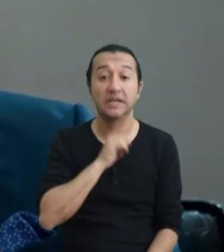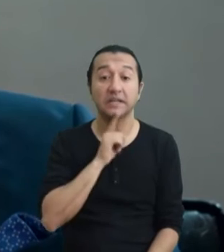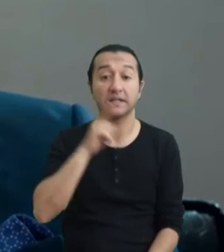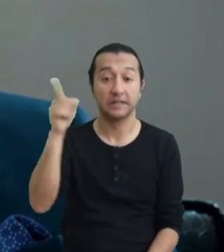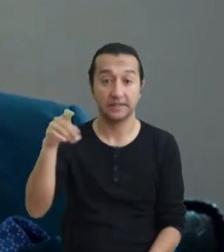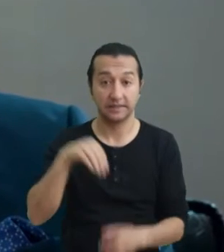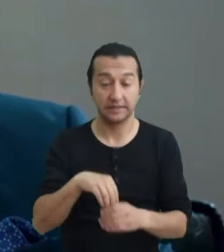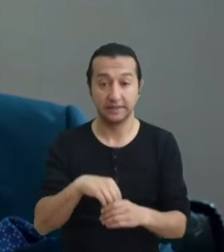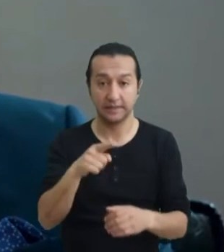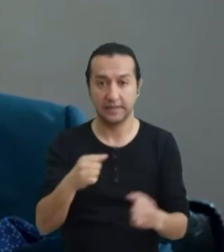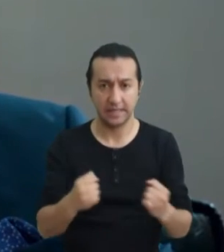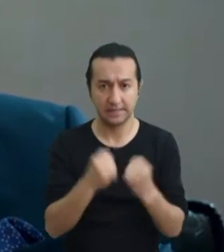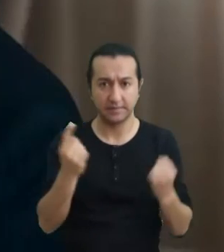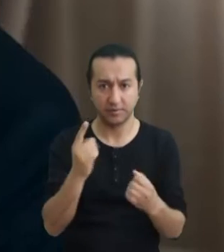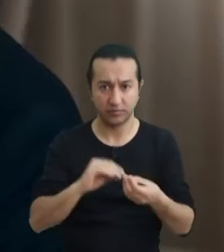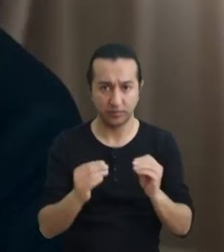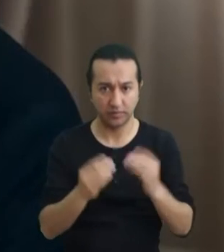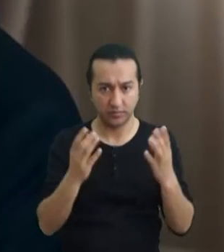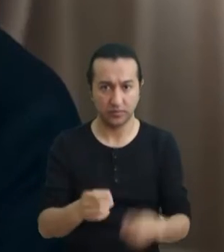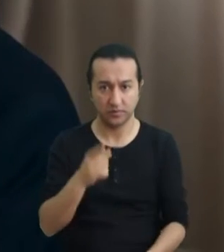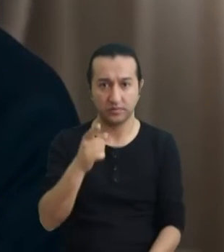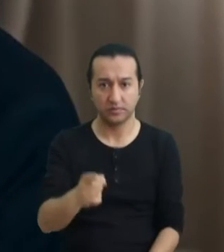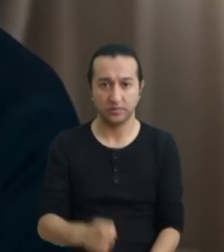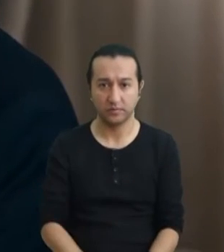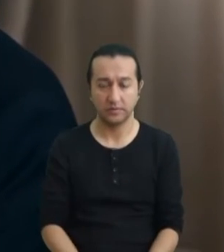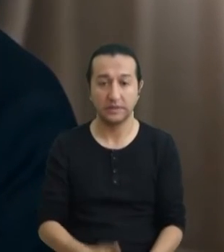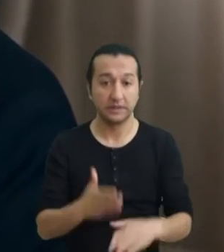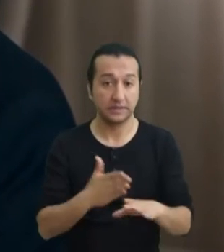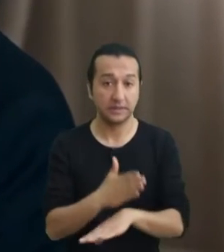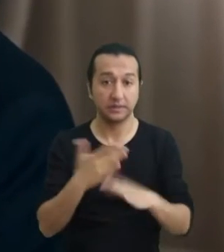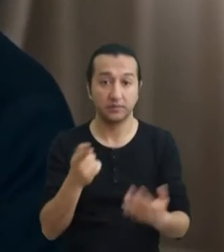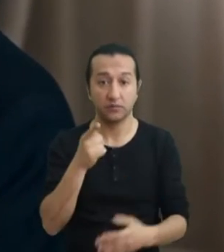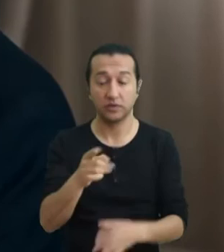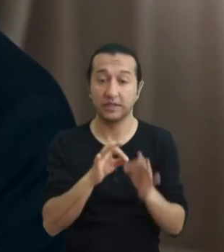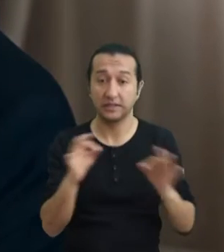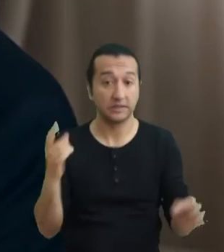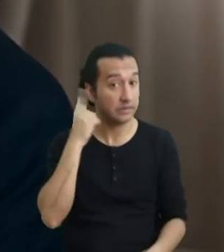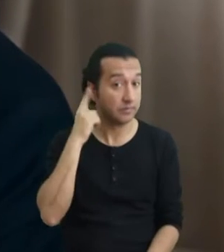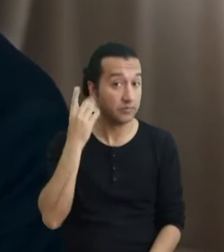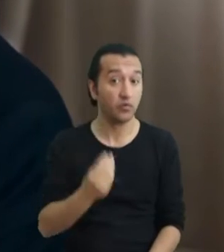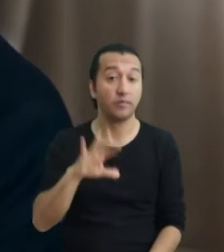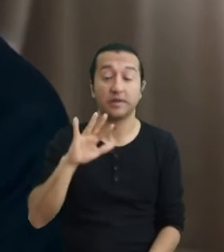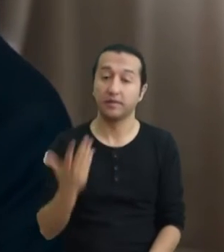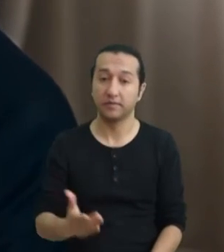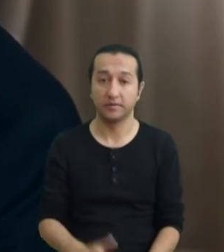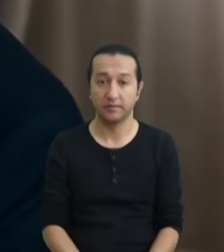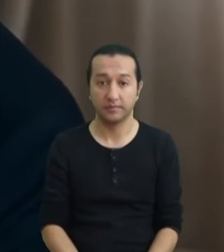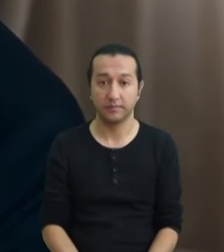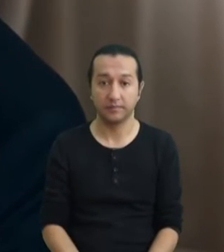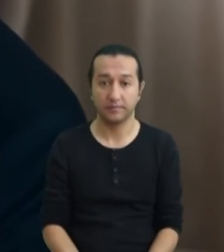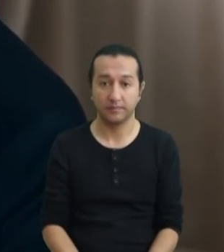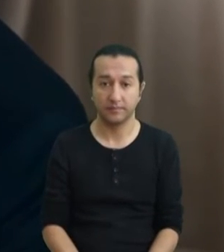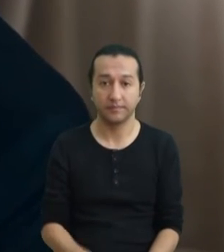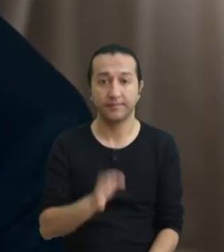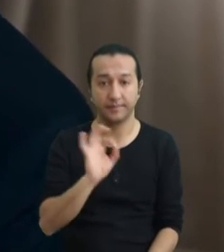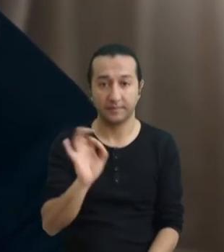Londra'da kaza falan mı geçirdin? Gerçi bundan hiç haberimiz olmadı ama... Yüzündeki yaradan